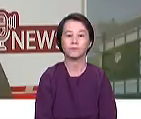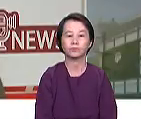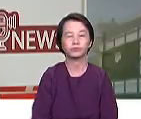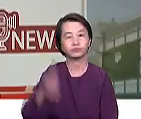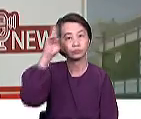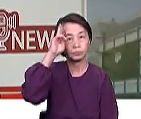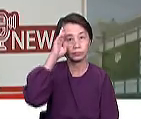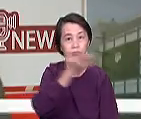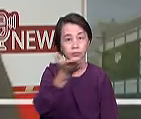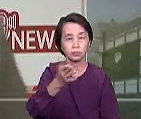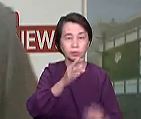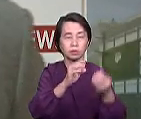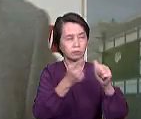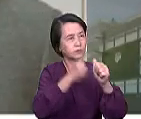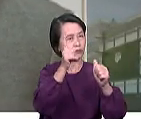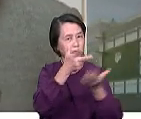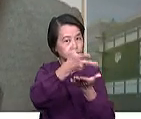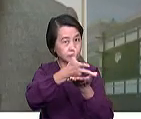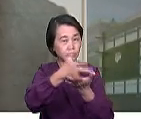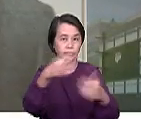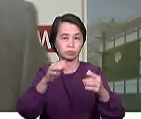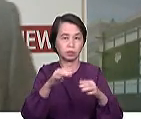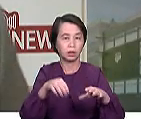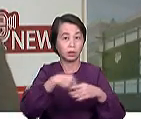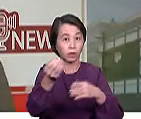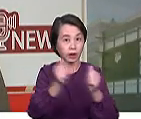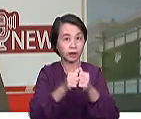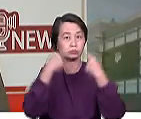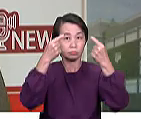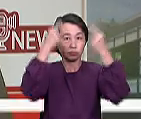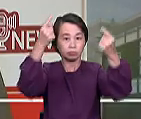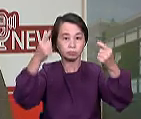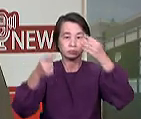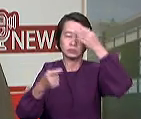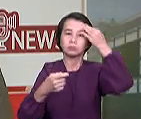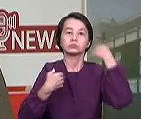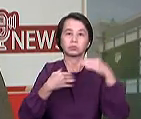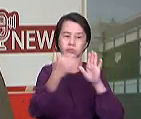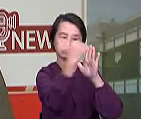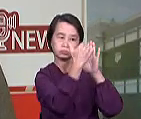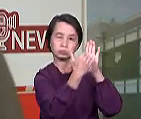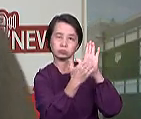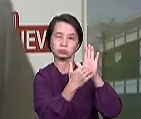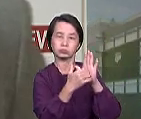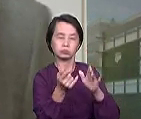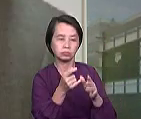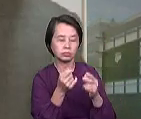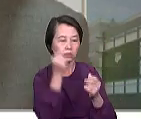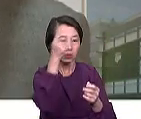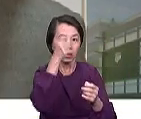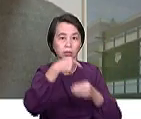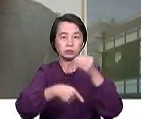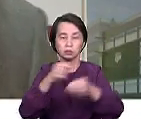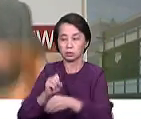Seperti kita lihat dalam siri satu, ia telah diterbitkan secara berjayanya dengan menghasilkan intipati-intipati kesedaran berkenaan